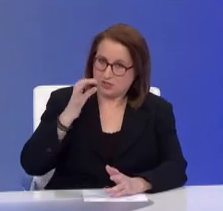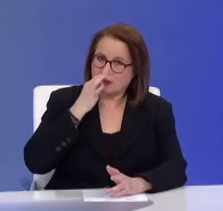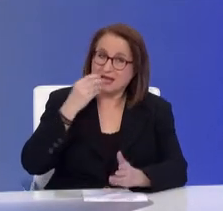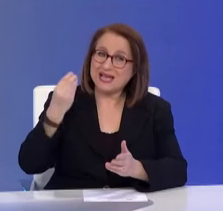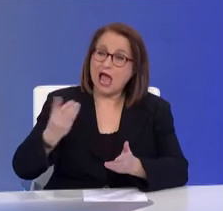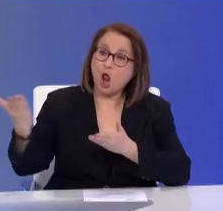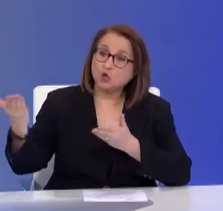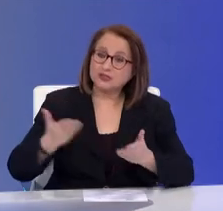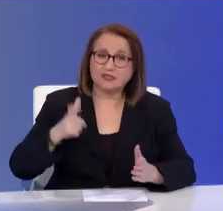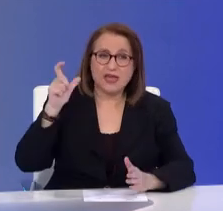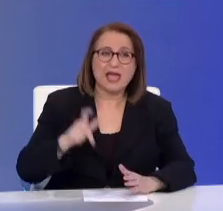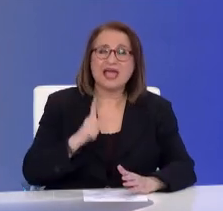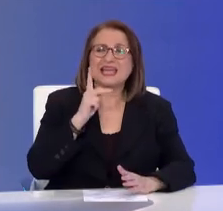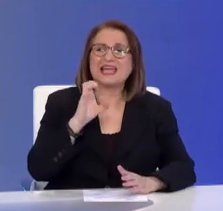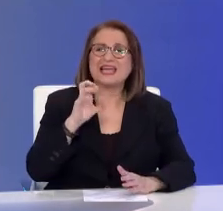Κέρι.